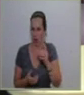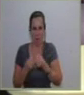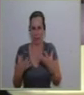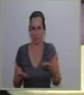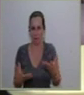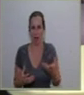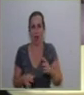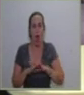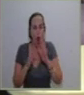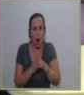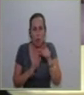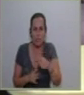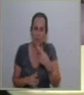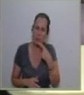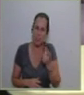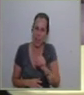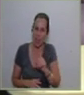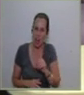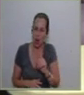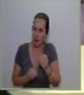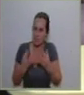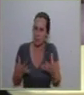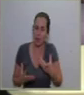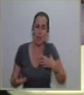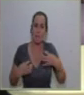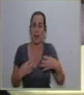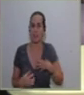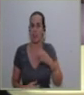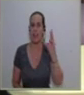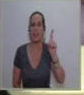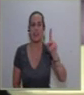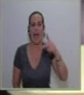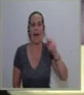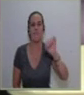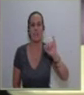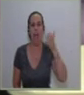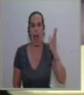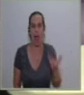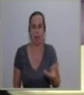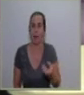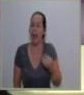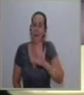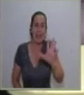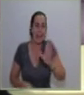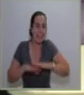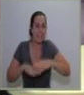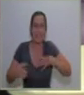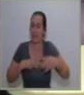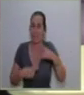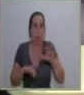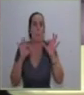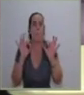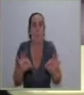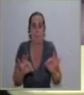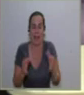היא לא מקסימה, היא משחקת... כל ההקדמה הזאת הייתה כדי להגיד שאתה לא חושב שהיא מקסימה? כן, כי היא משחקת את דפני הרעה. אבל נאוריי, היא רק משחקת, זה לא באמת,